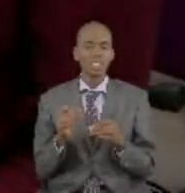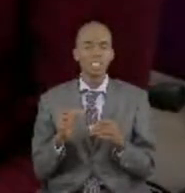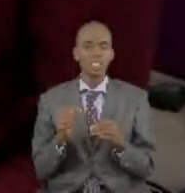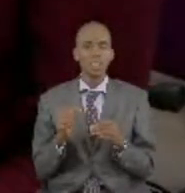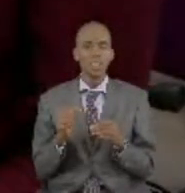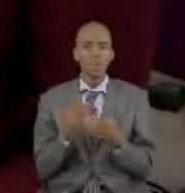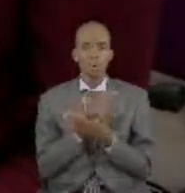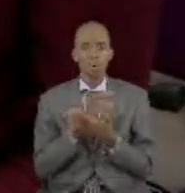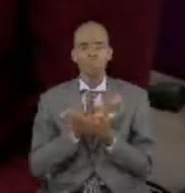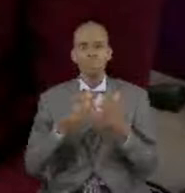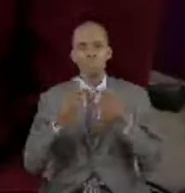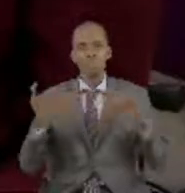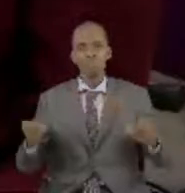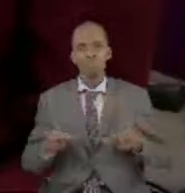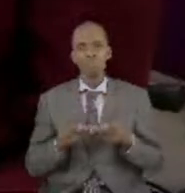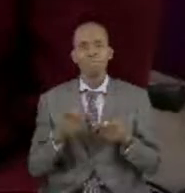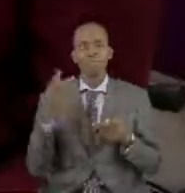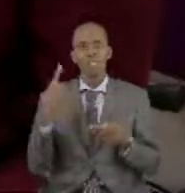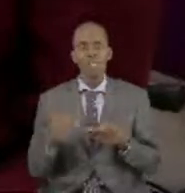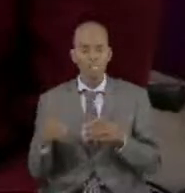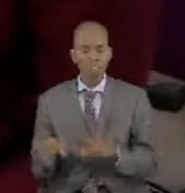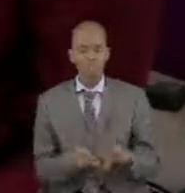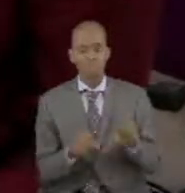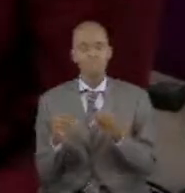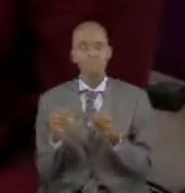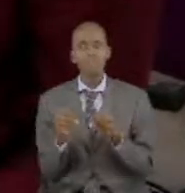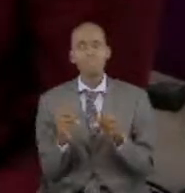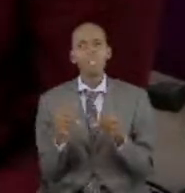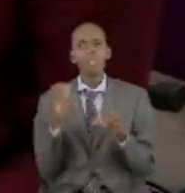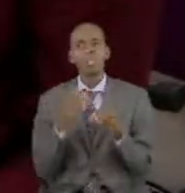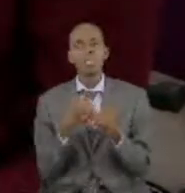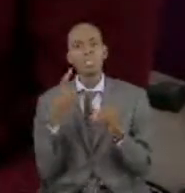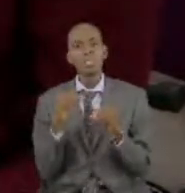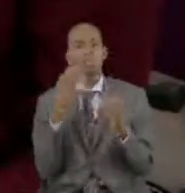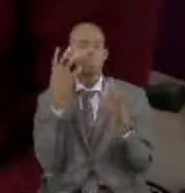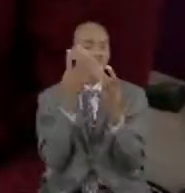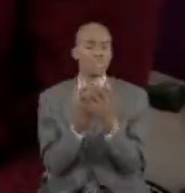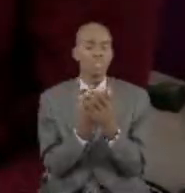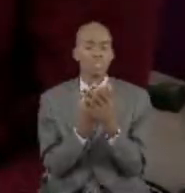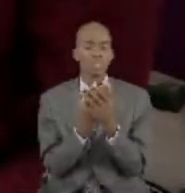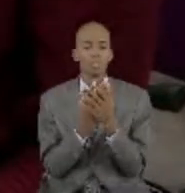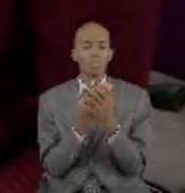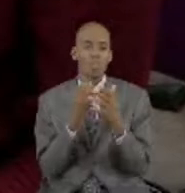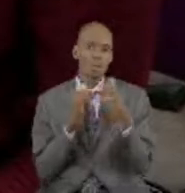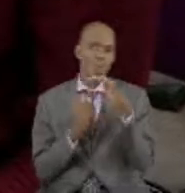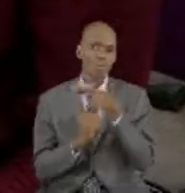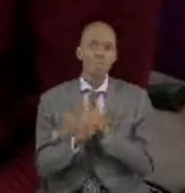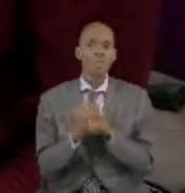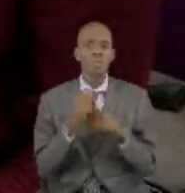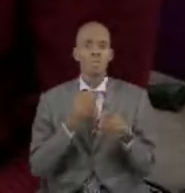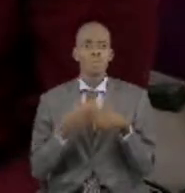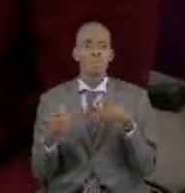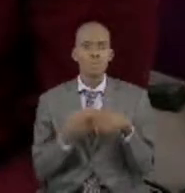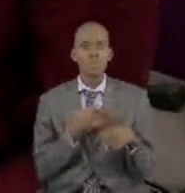sanctuaire si les rues dans les rues dans les communautés dans la prison sur la persécution